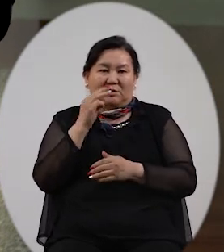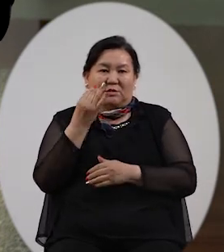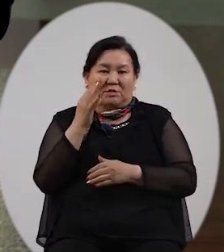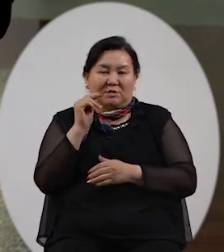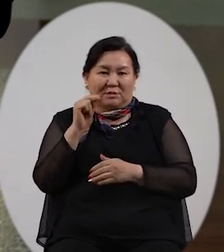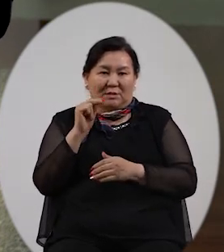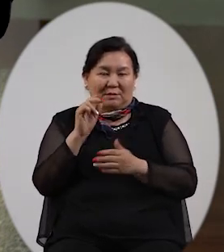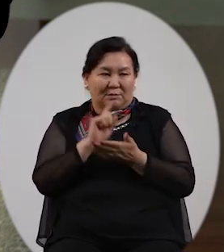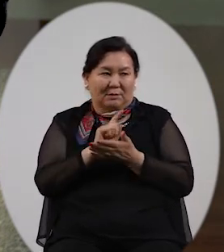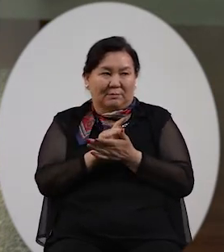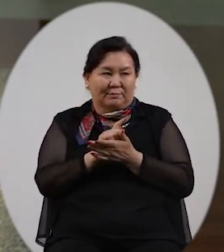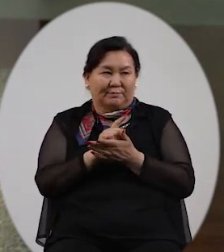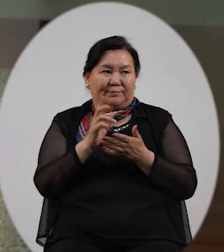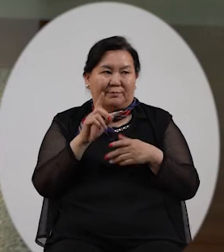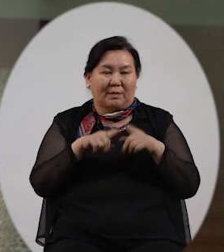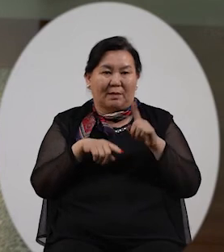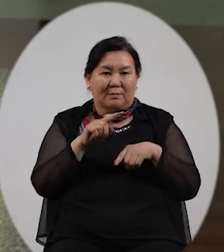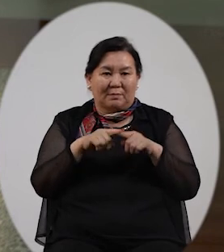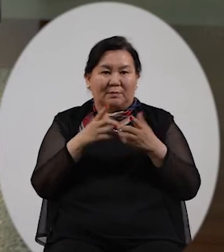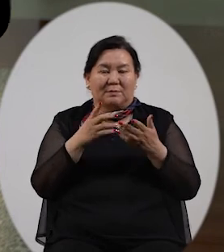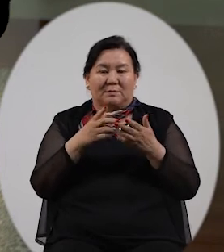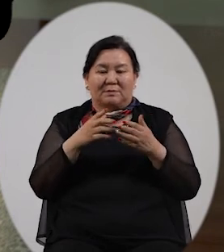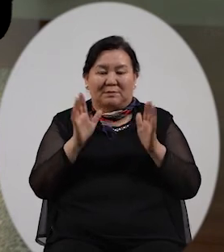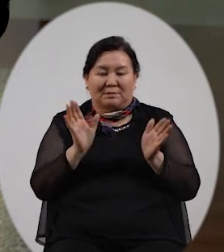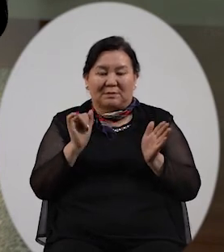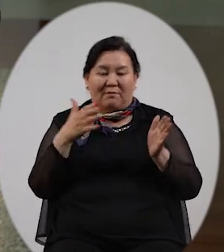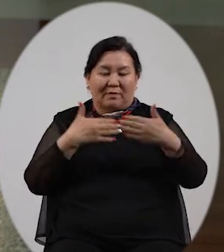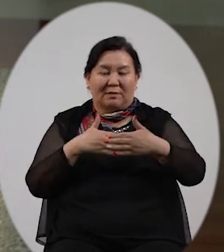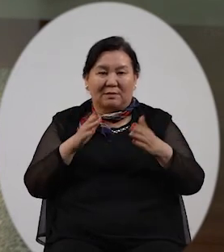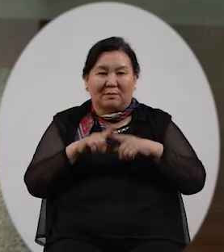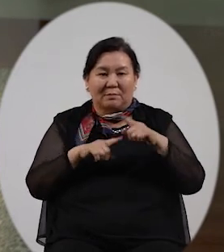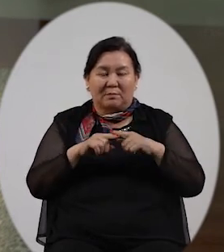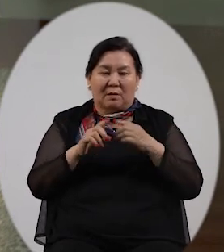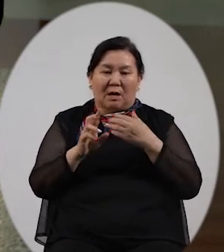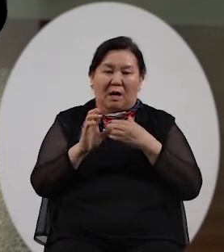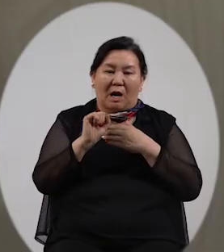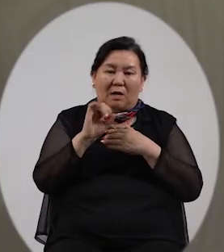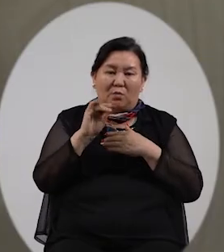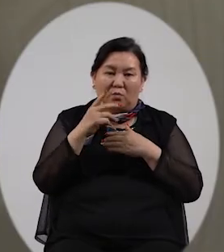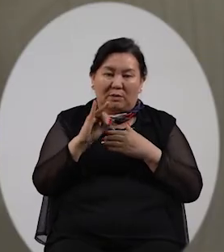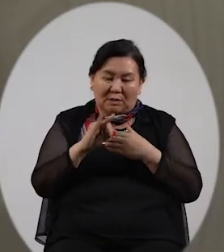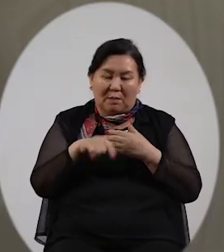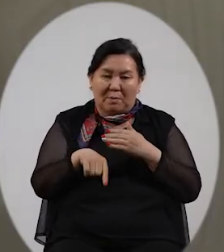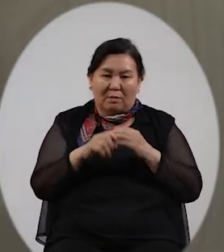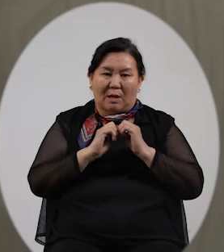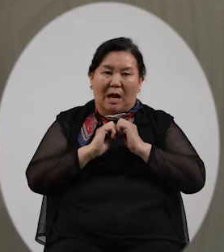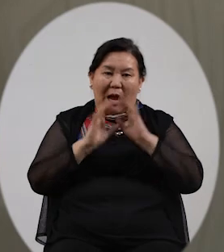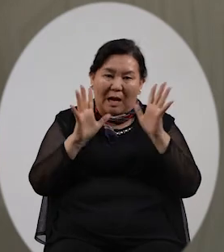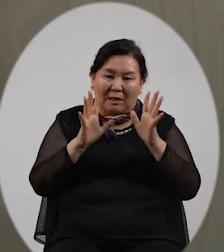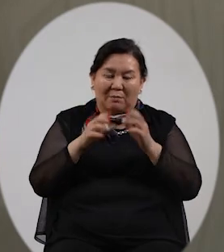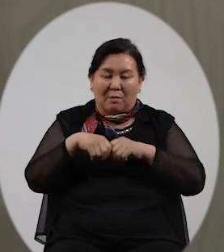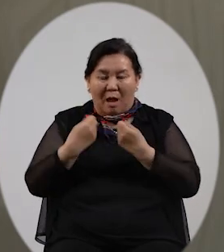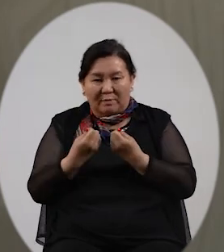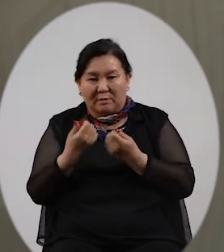бол ямархуу байдлаар савлсан. За энэ дээр одоо аюултай ачаа байх уу? Эсвэл хагарч гимтэх ачаа байх уу гэдэг талаас